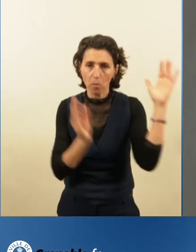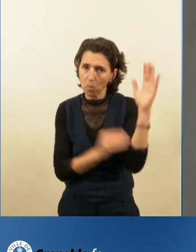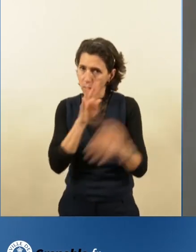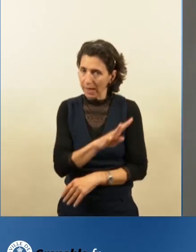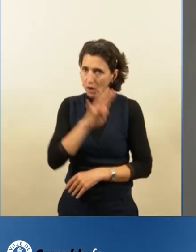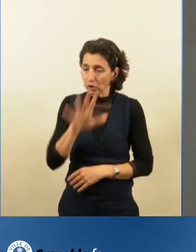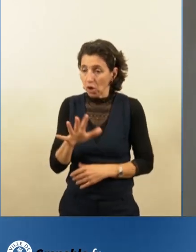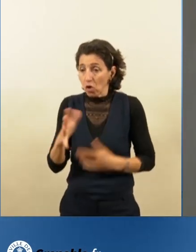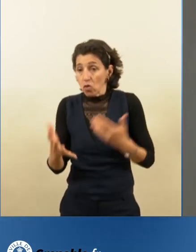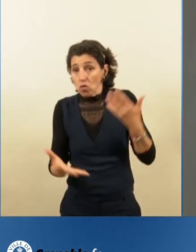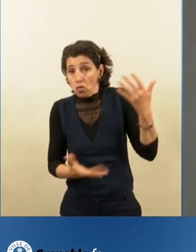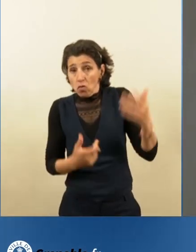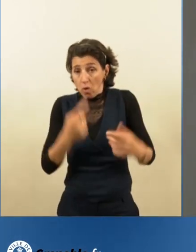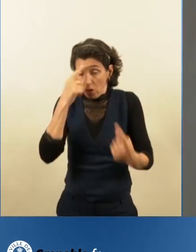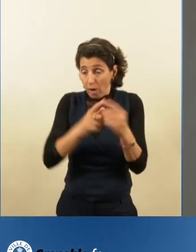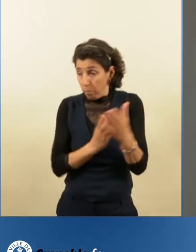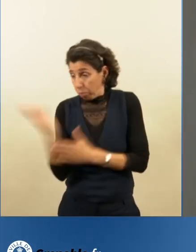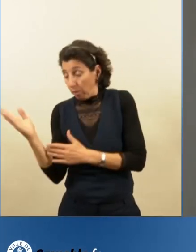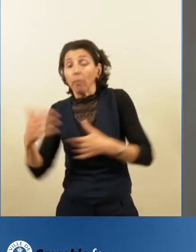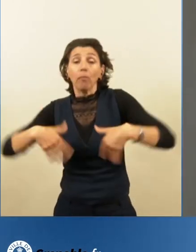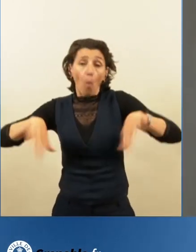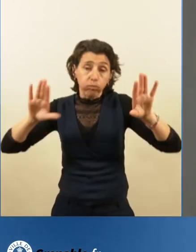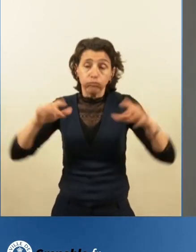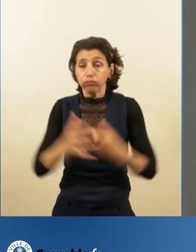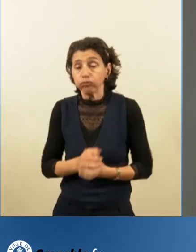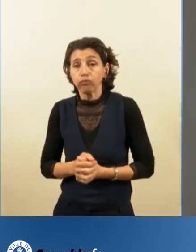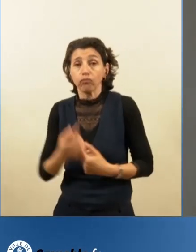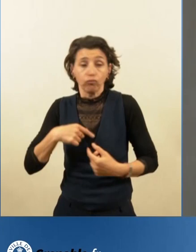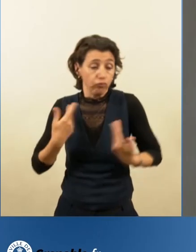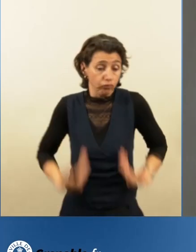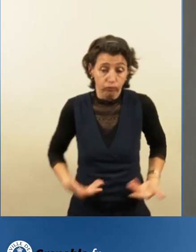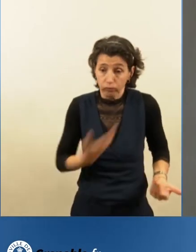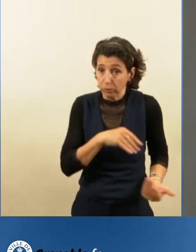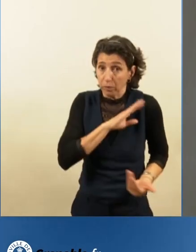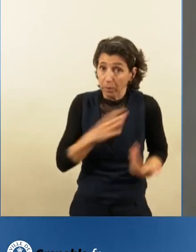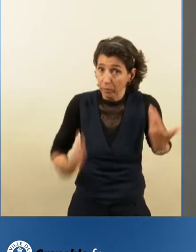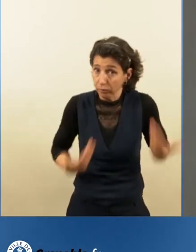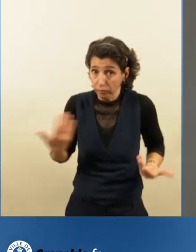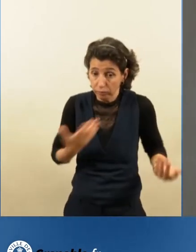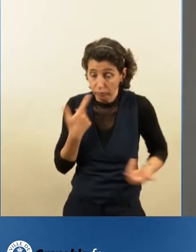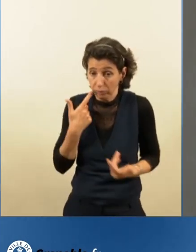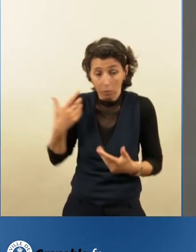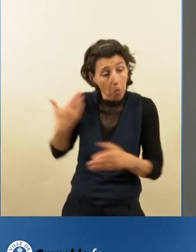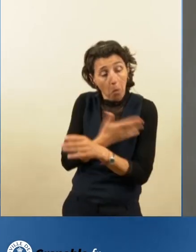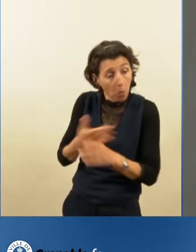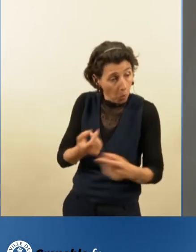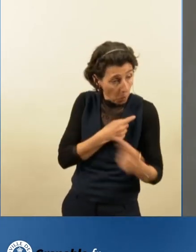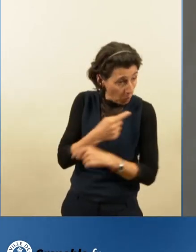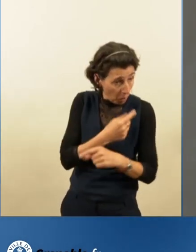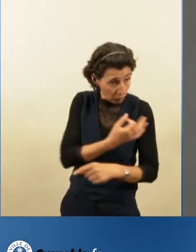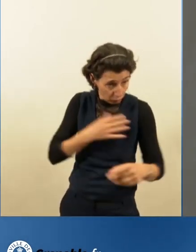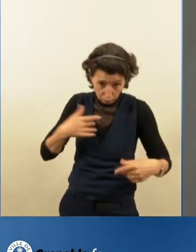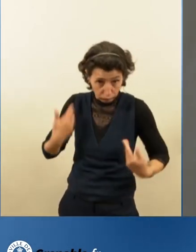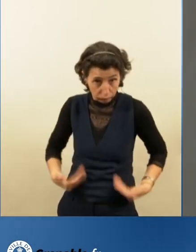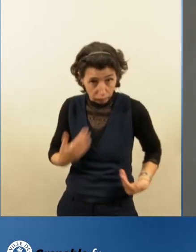étape d'abord sujet mais nous sommes des acteurs responsables contrairement à ce qui a été dit nous considérons que cette politique publique là